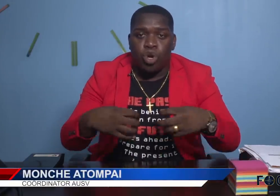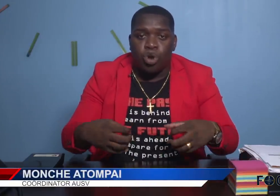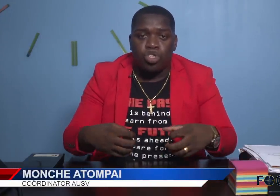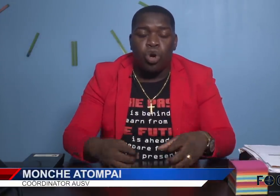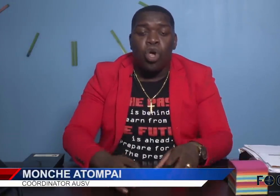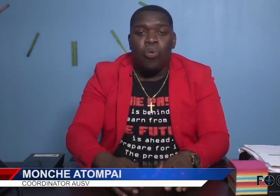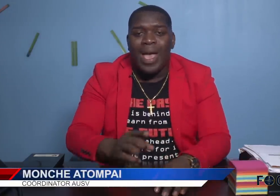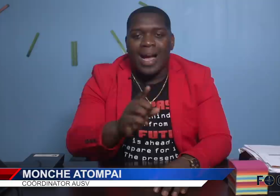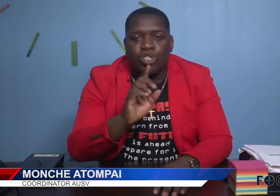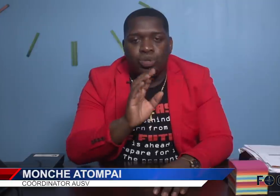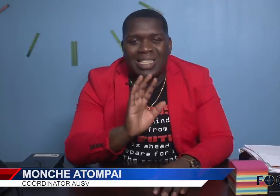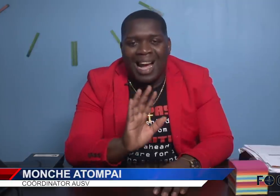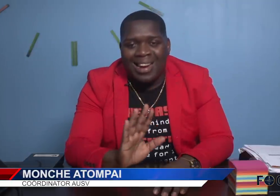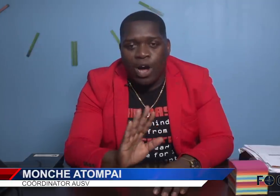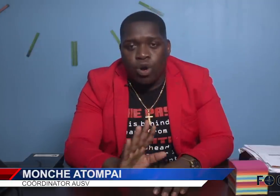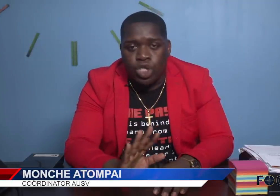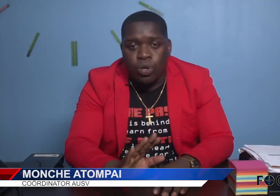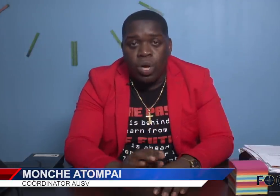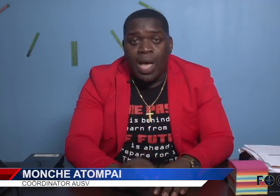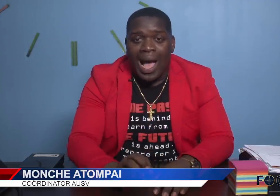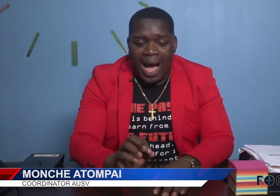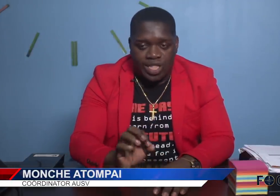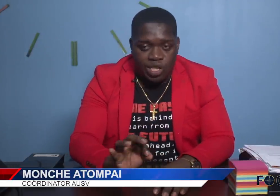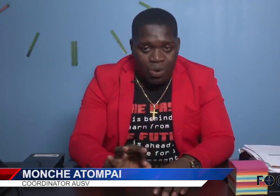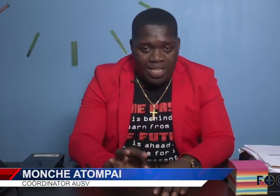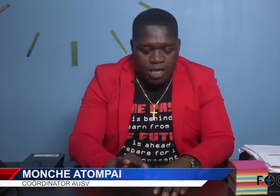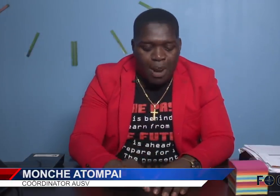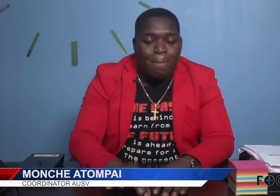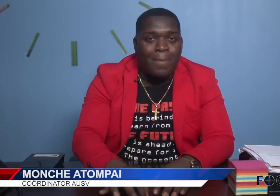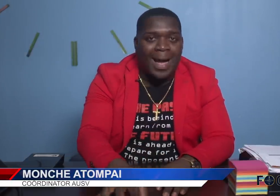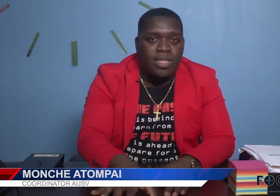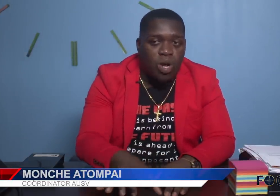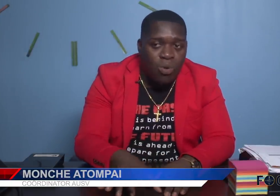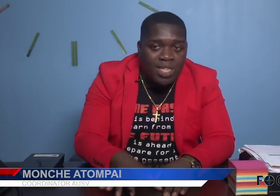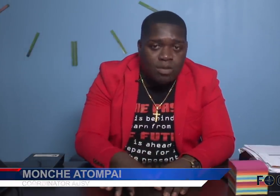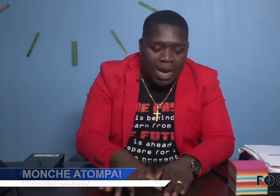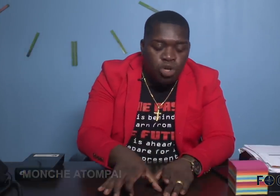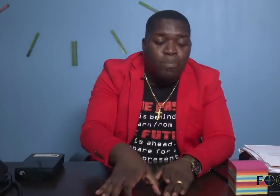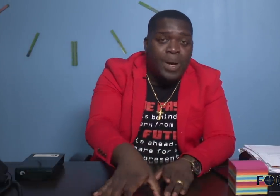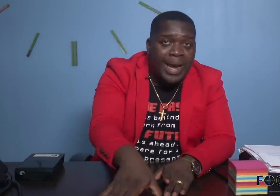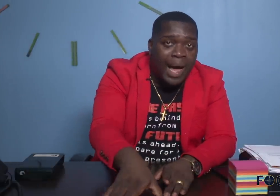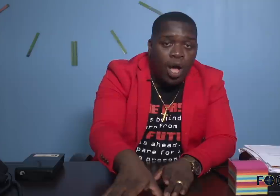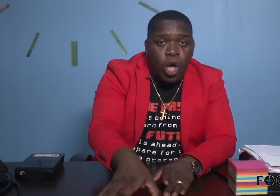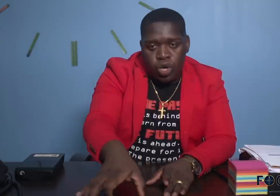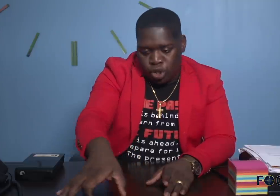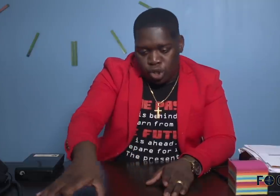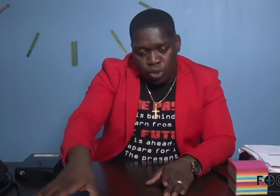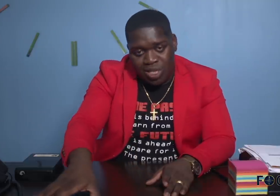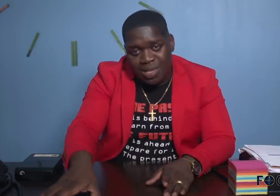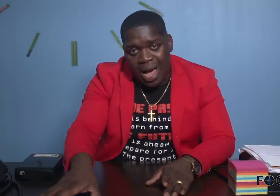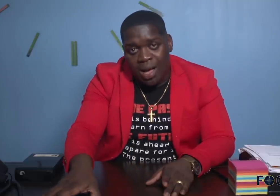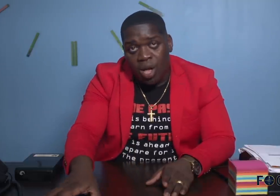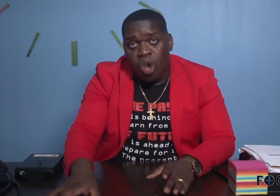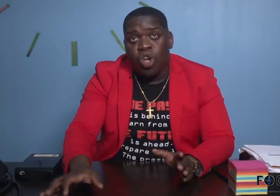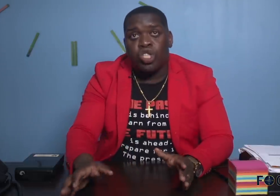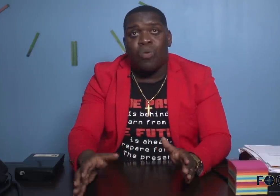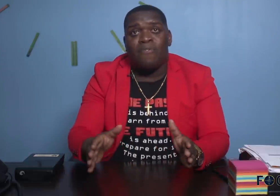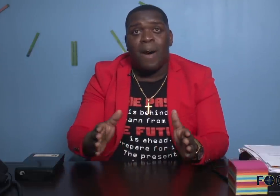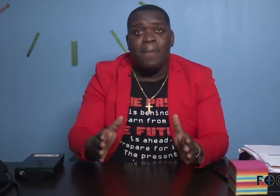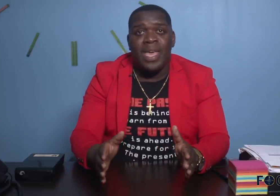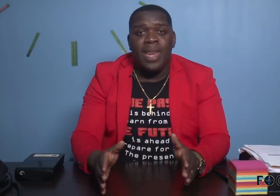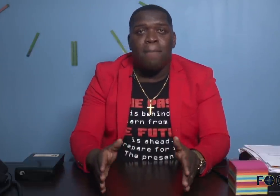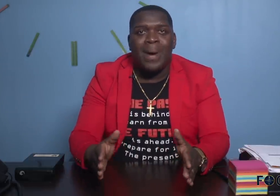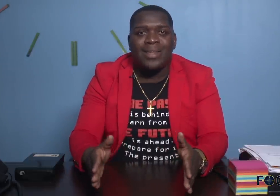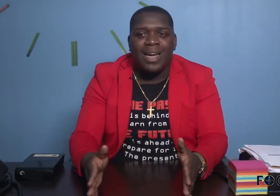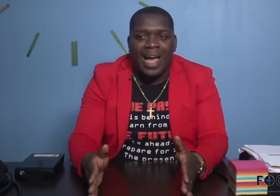je koso. We actie yu tang na oso. Actie wan sma machtig wan sma yu brada. No so yu sa. No so